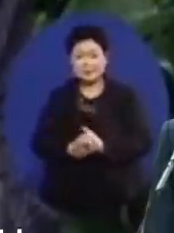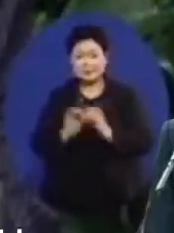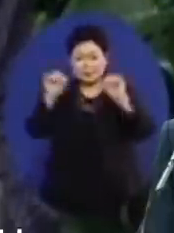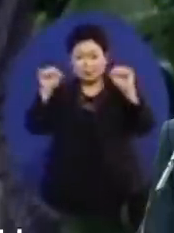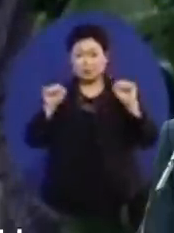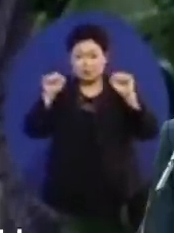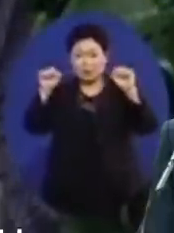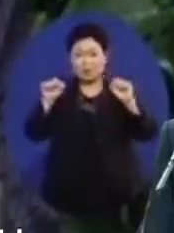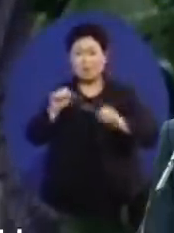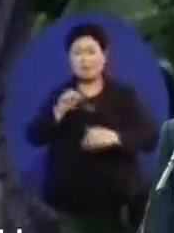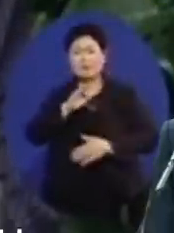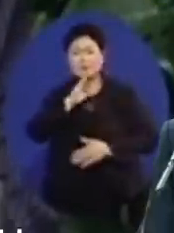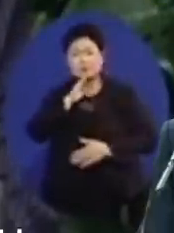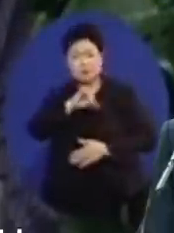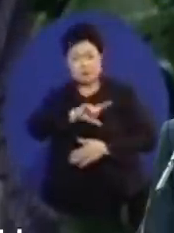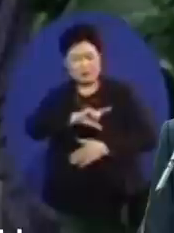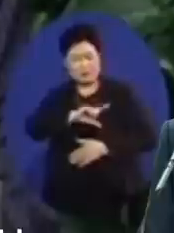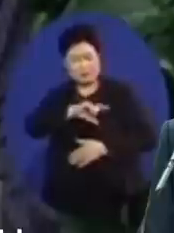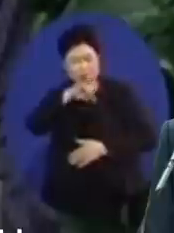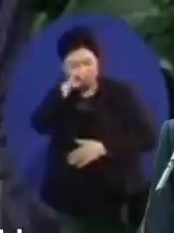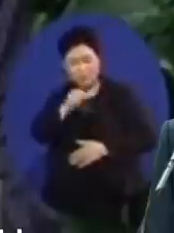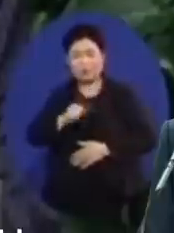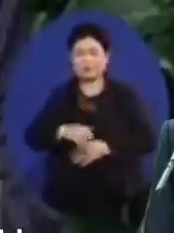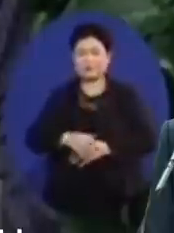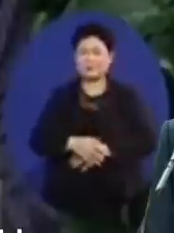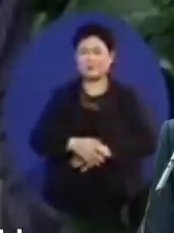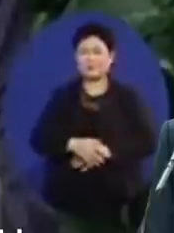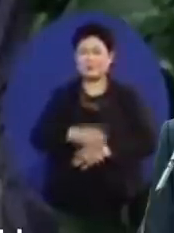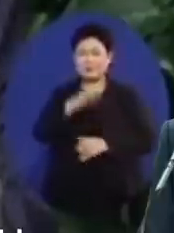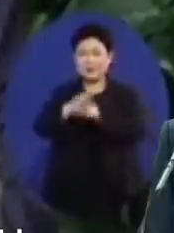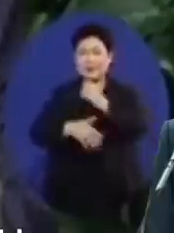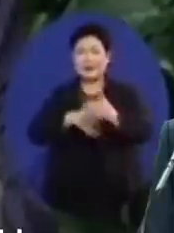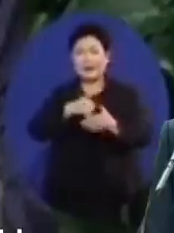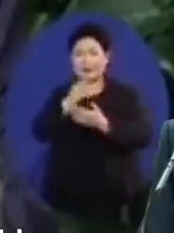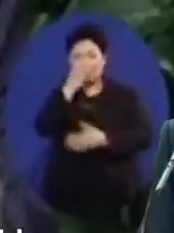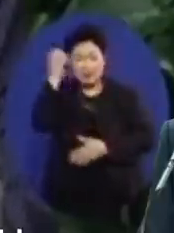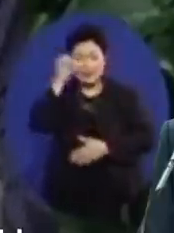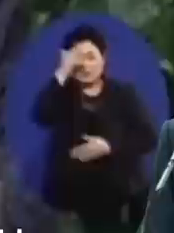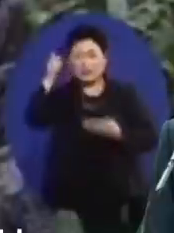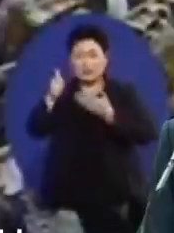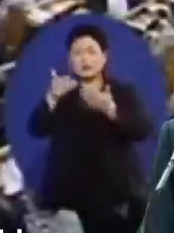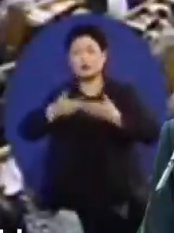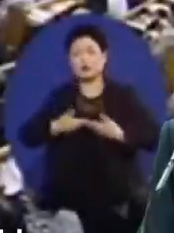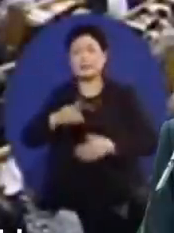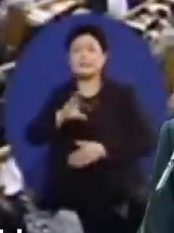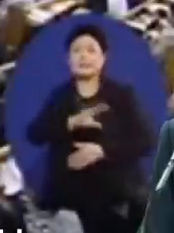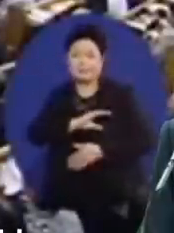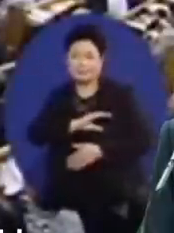운동이라 참 이름 좋지 않습니까? 하나님 성령께서 주신 이름인 것입니다.